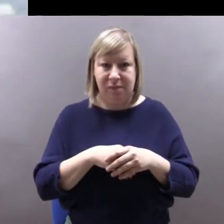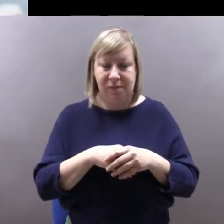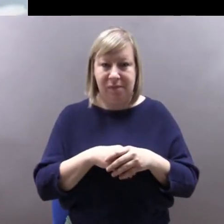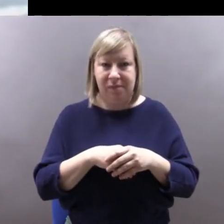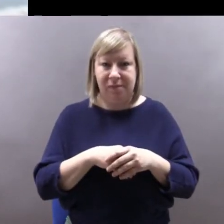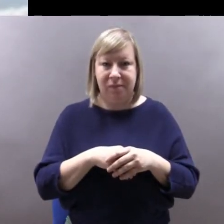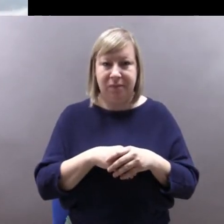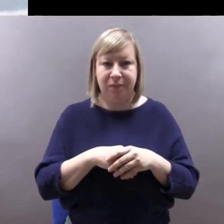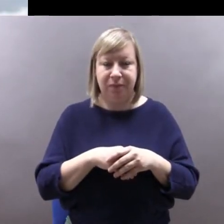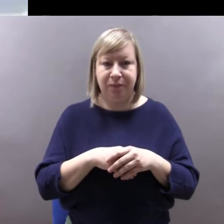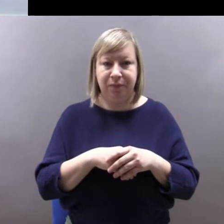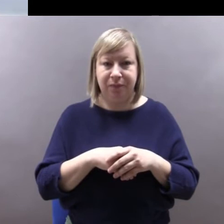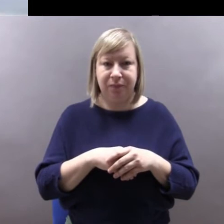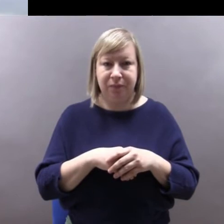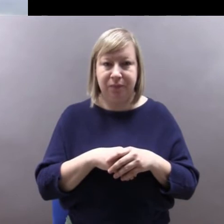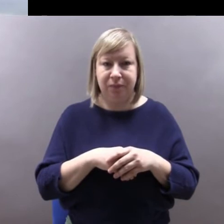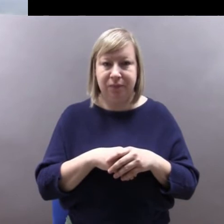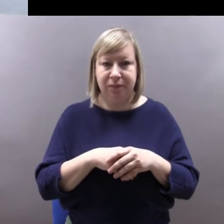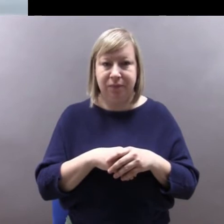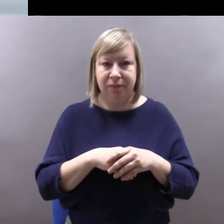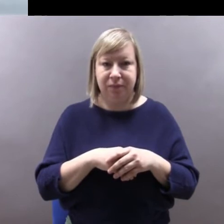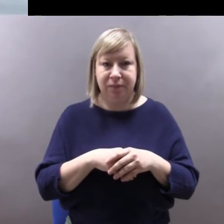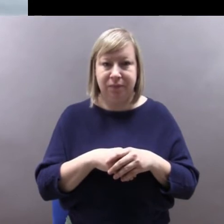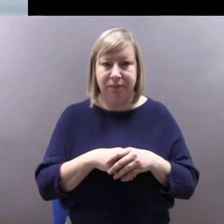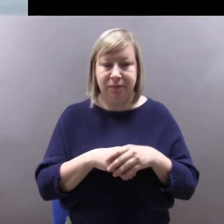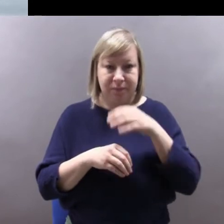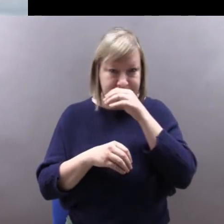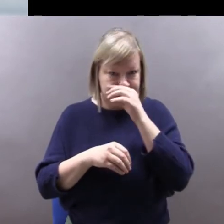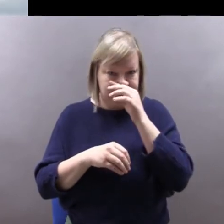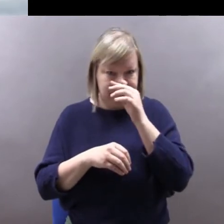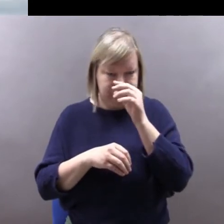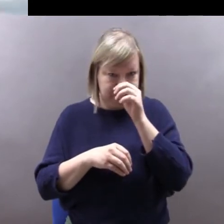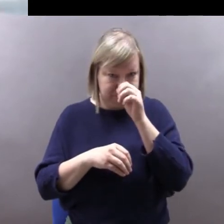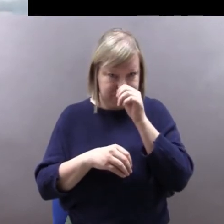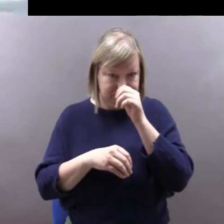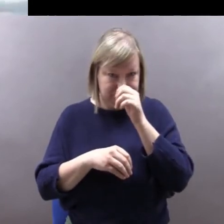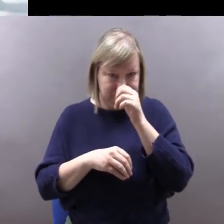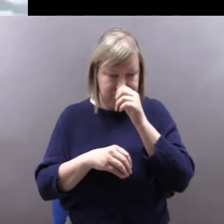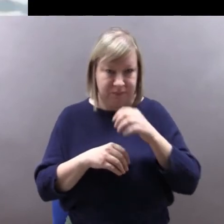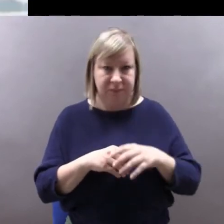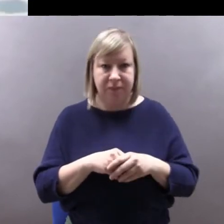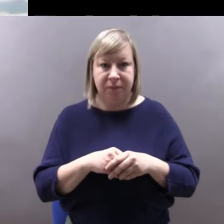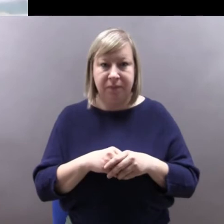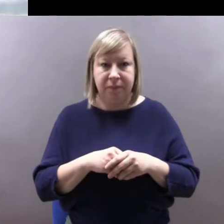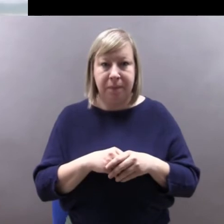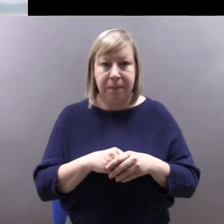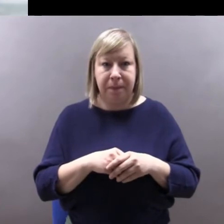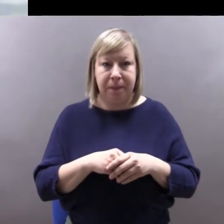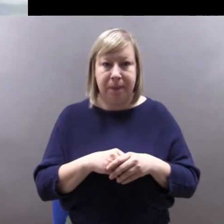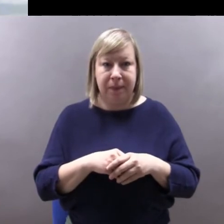natury schodołaz ma służyć do czegoś, powinien służyć do czegoś innego, czyli do przemieszczenia się z punktu A do punktu